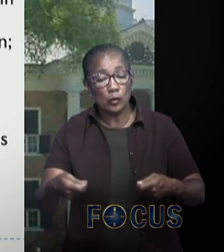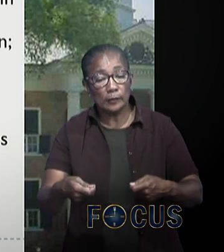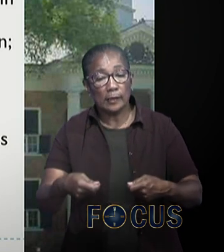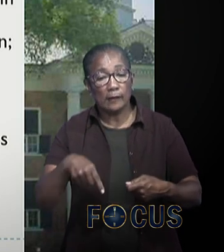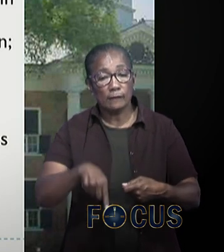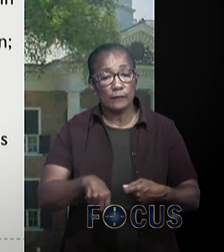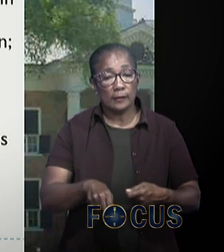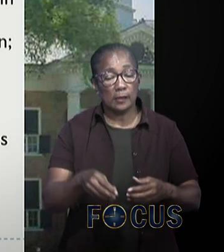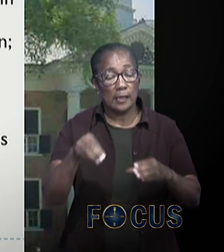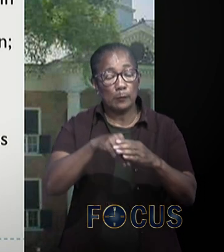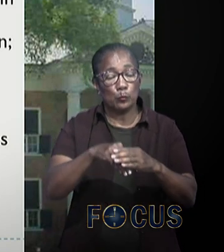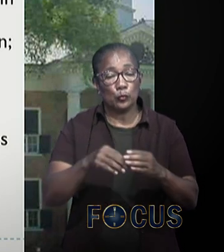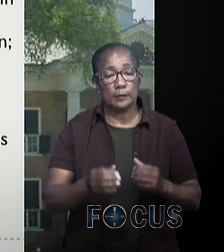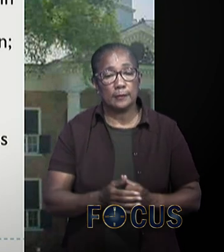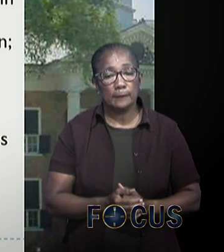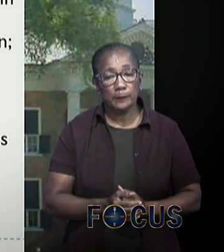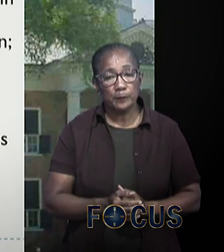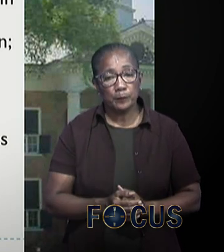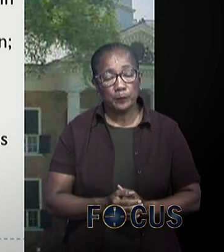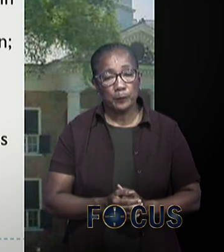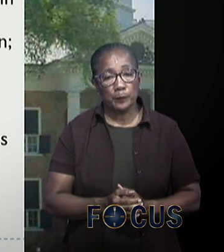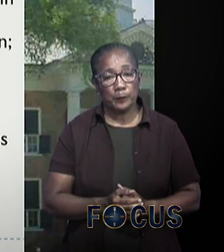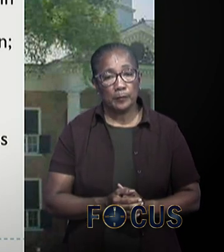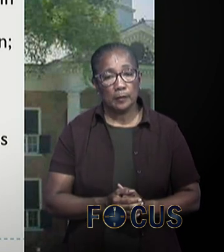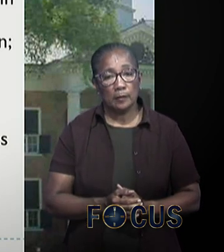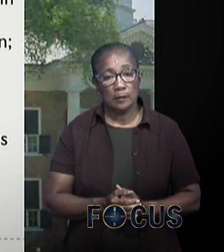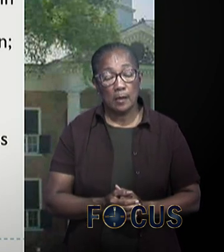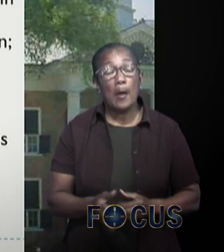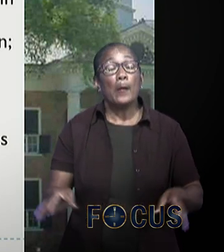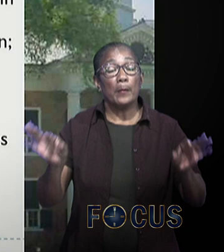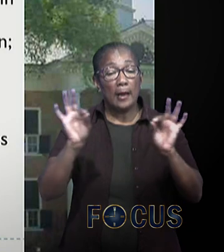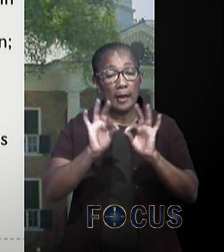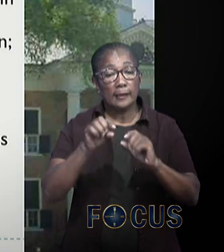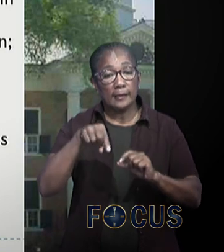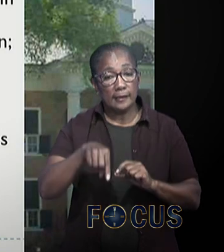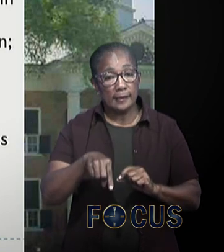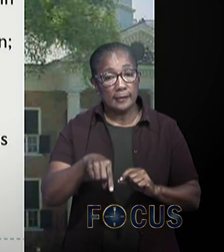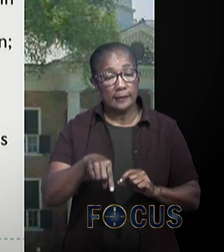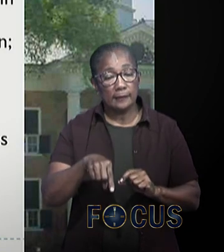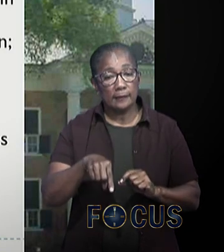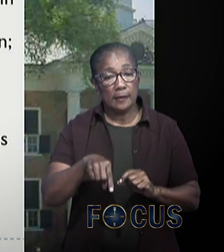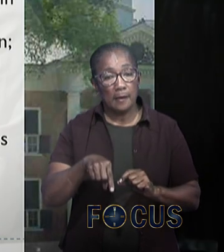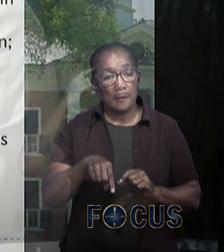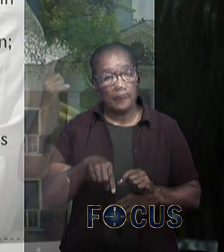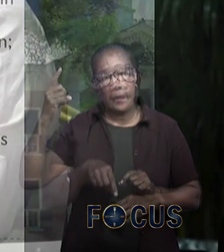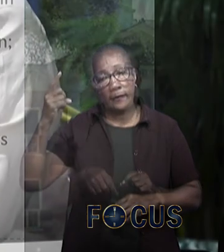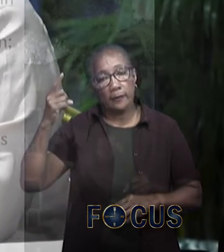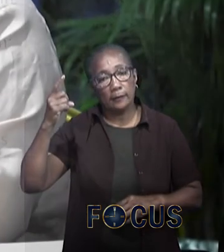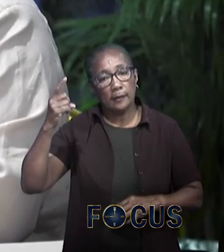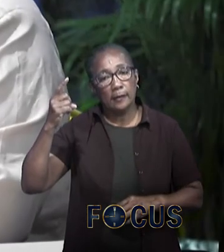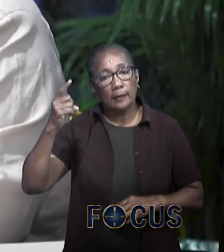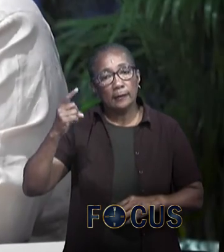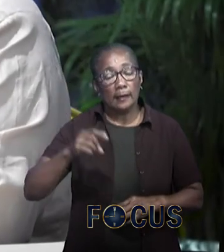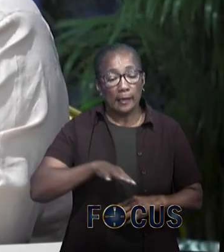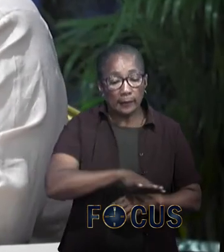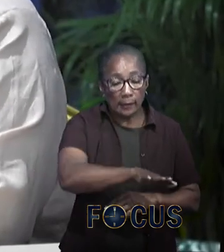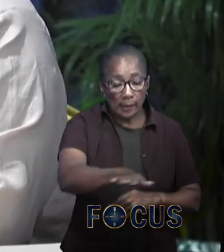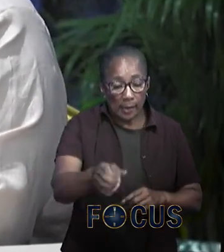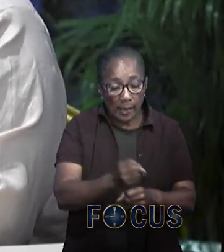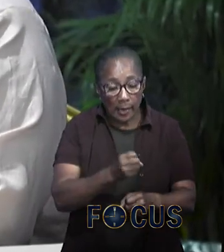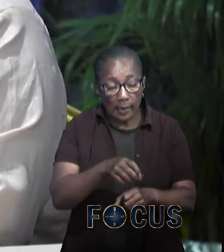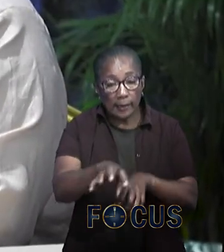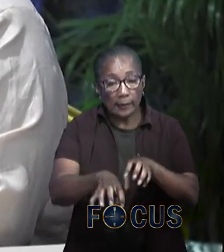middelgrote ondernemingen, stimulering van lokale productie en garandering van valuta voor noodzakelijke inputs. Met deze